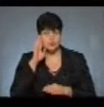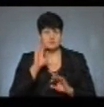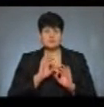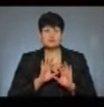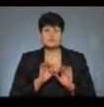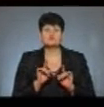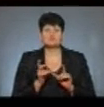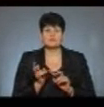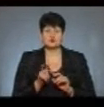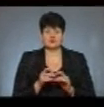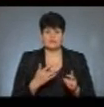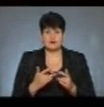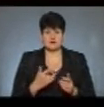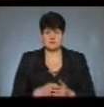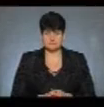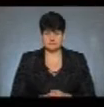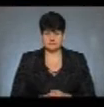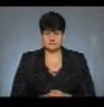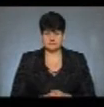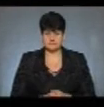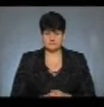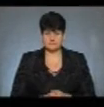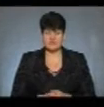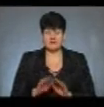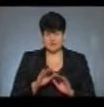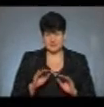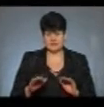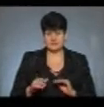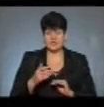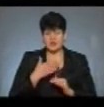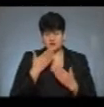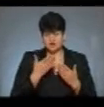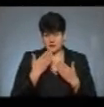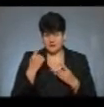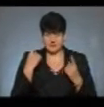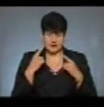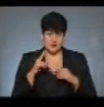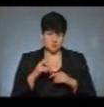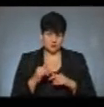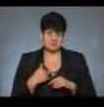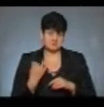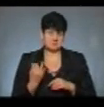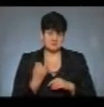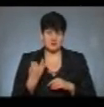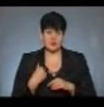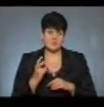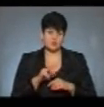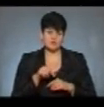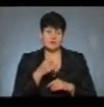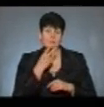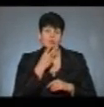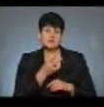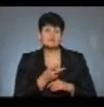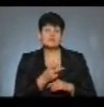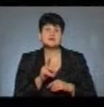розповідає, чому прийшов до театру. В дитинстві я читав цю казку, для мене було цікаво. І тепер я прийшов сюди подивитися,